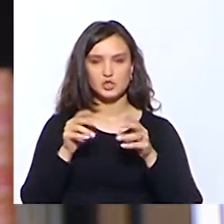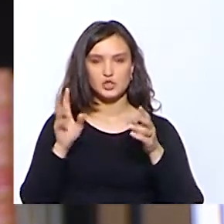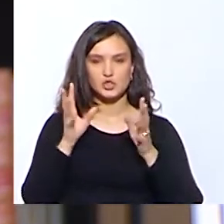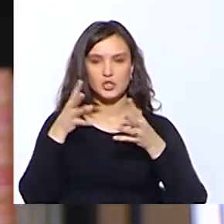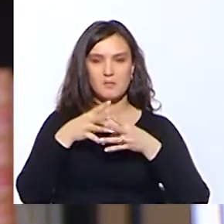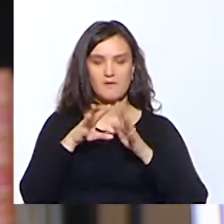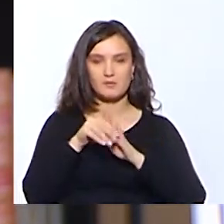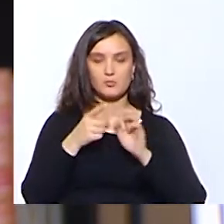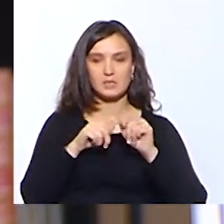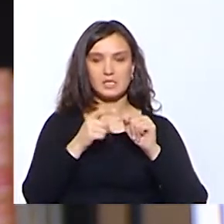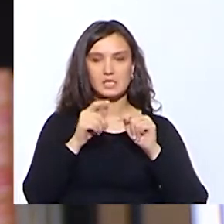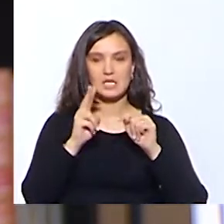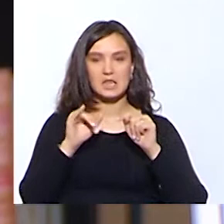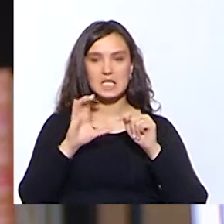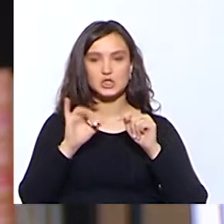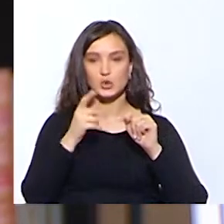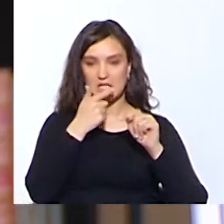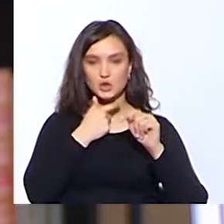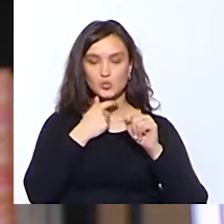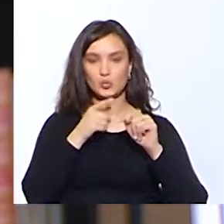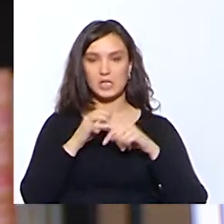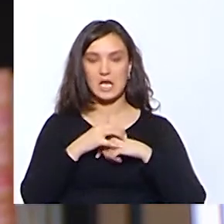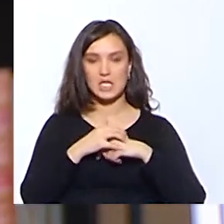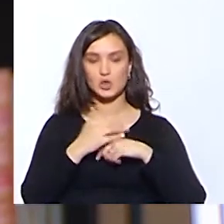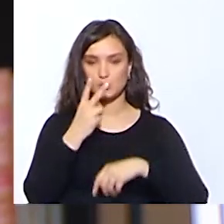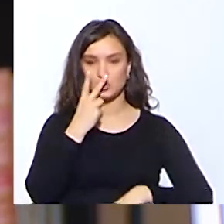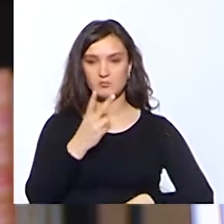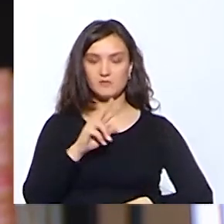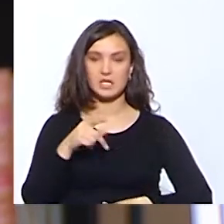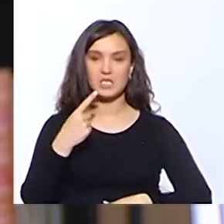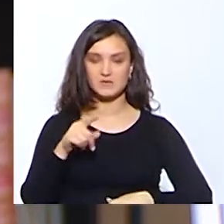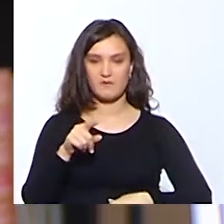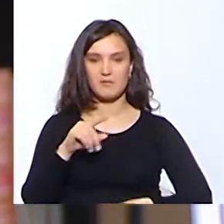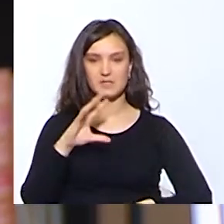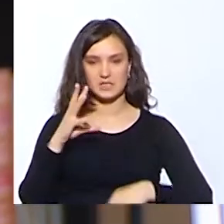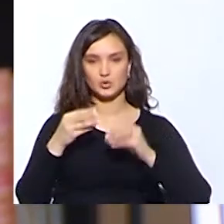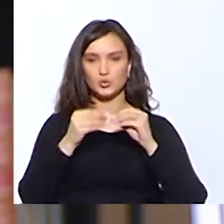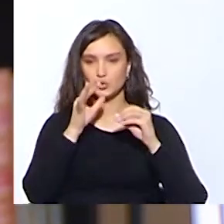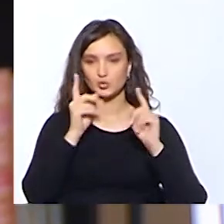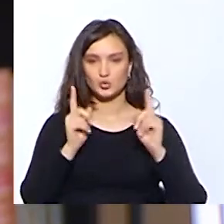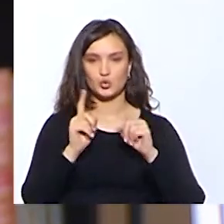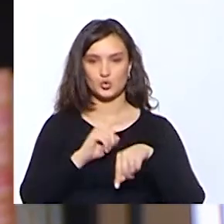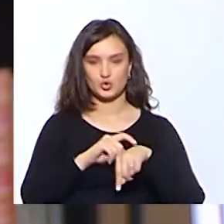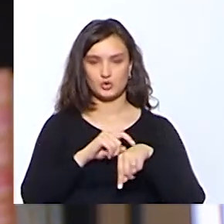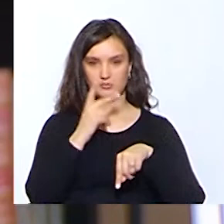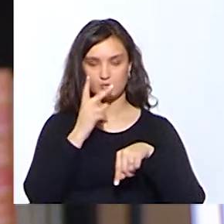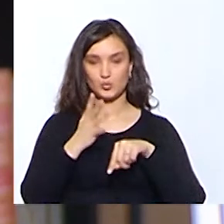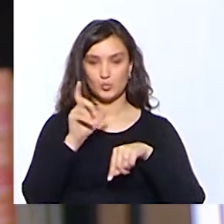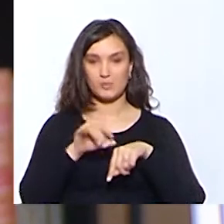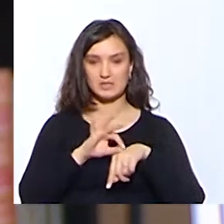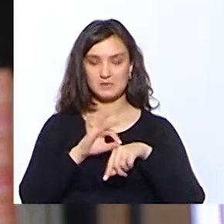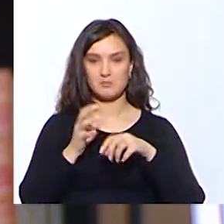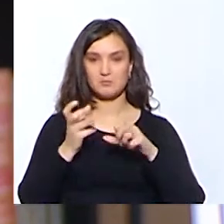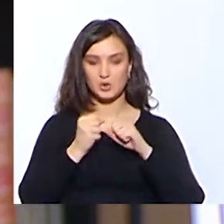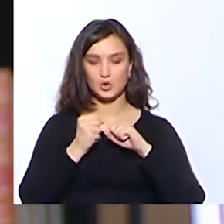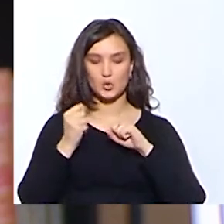ანუ კლასიკური ალერგიული რეაქციის შემჩნევა და განსხვავება ძირითადად დროში ფიქსირდება ხოლმე. თუ პაციენტმა